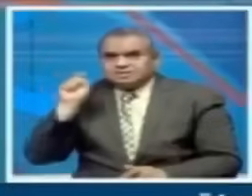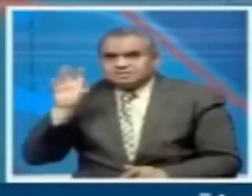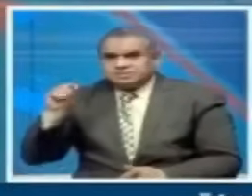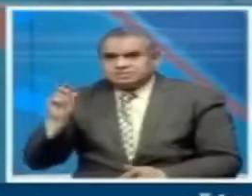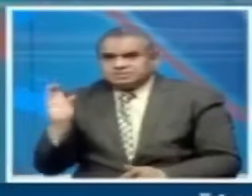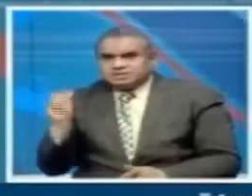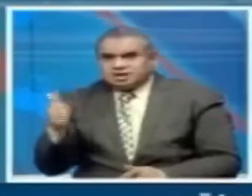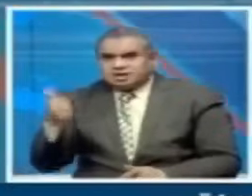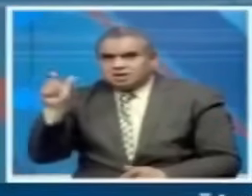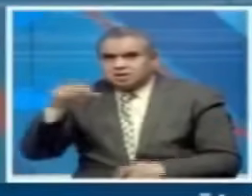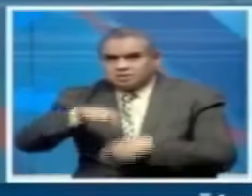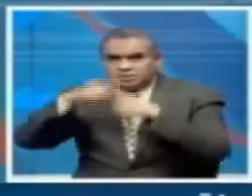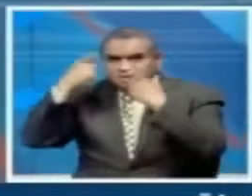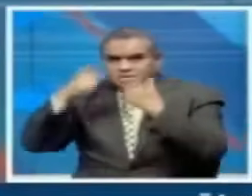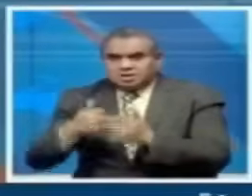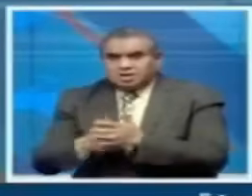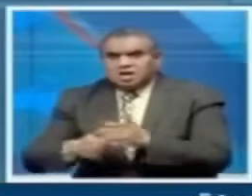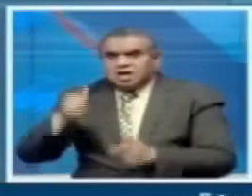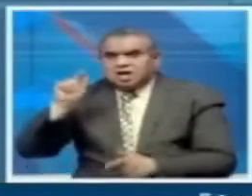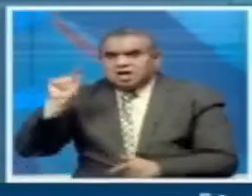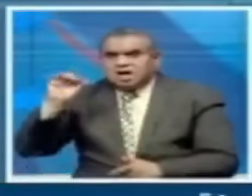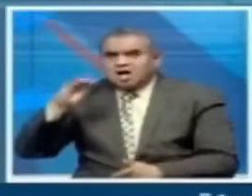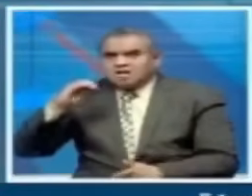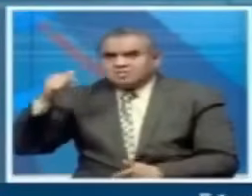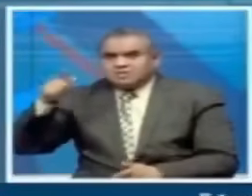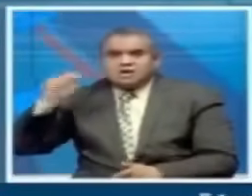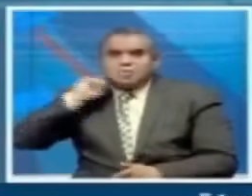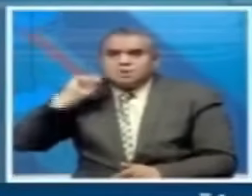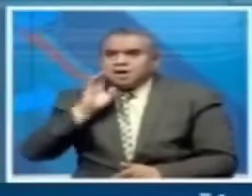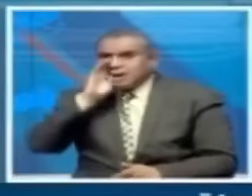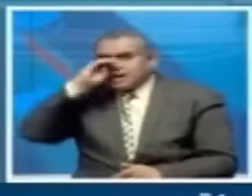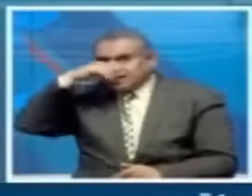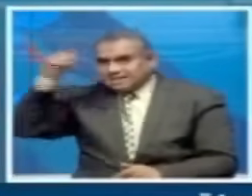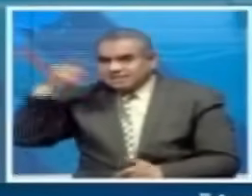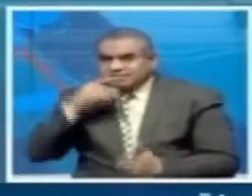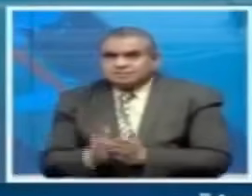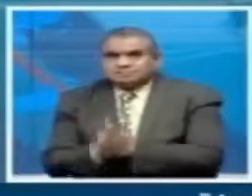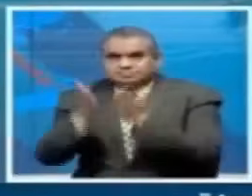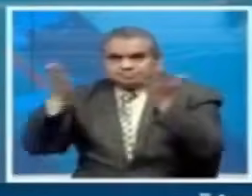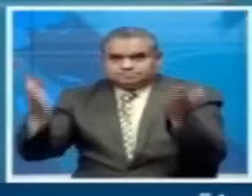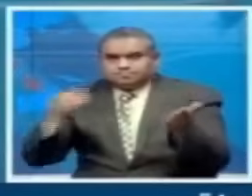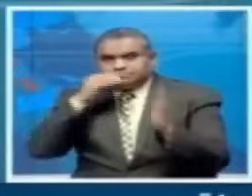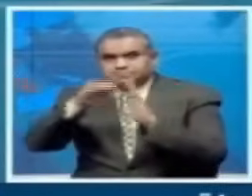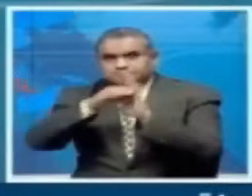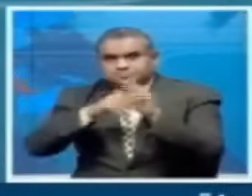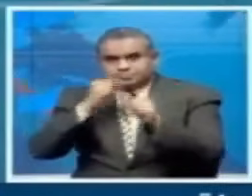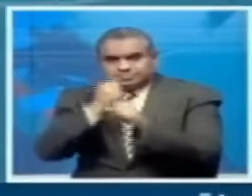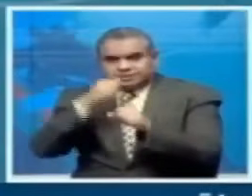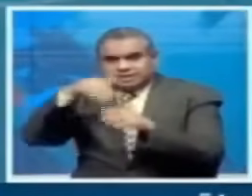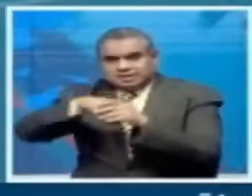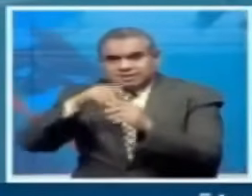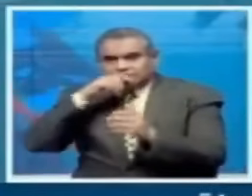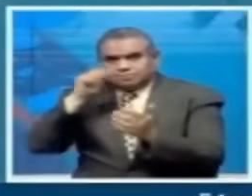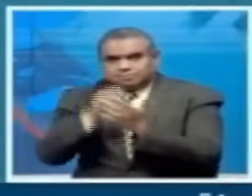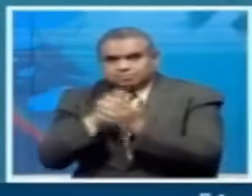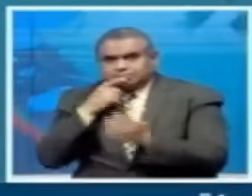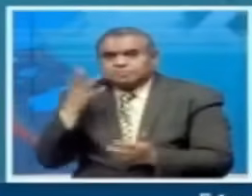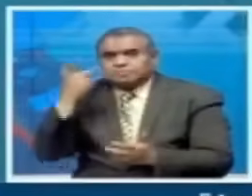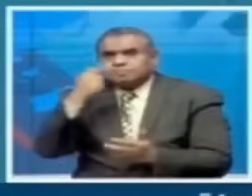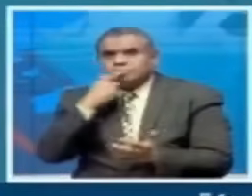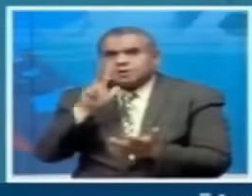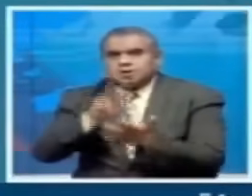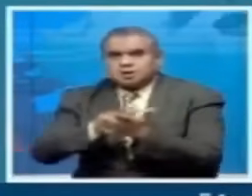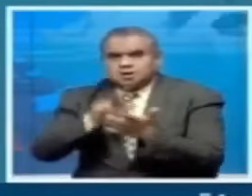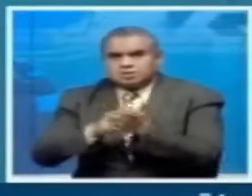جماهيريا بمركز أطفيح التابع لمحافظة الجيزة، استعرض خلاله ملامح برنامجه الانتخابي الذي يتضمن مجموعة